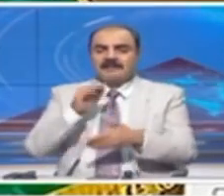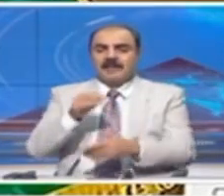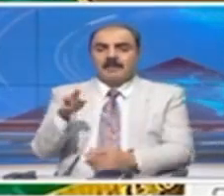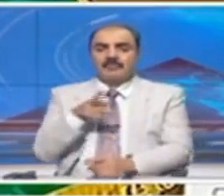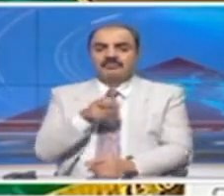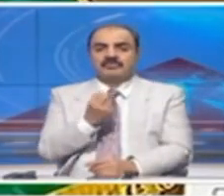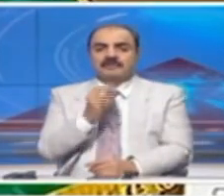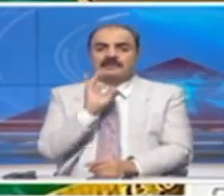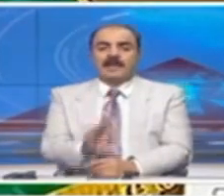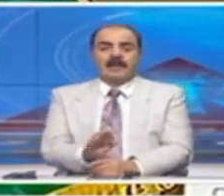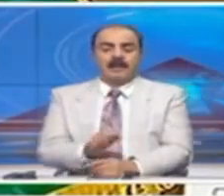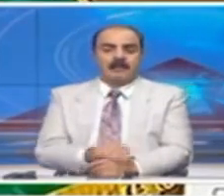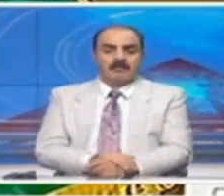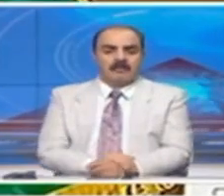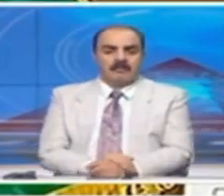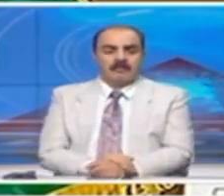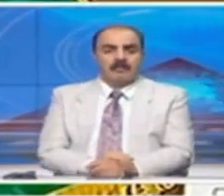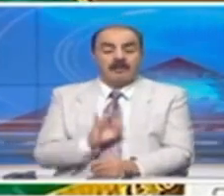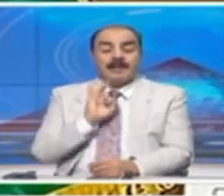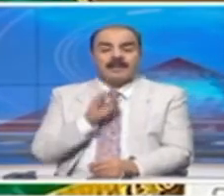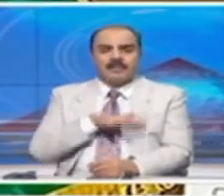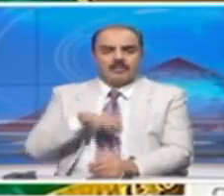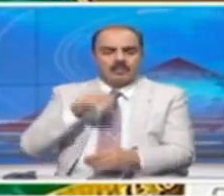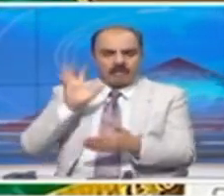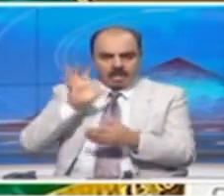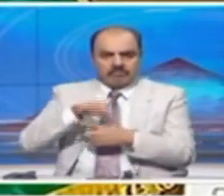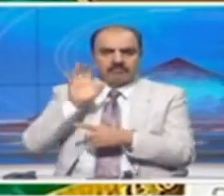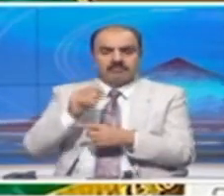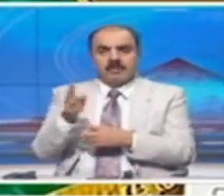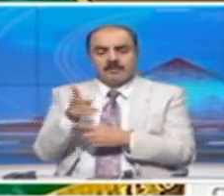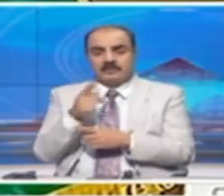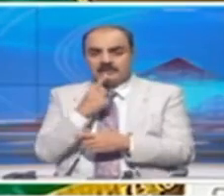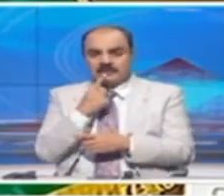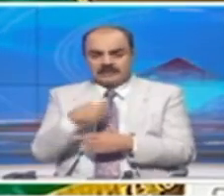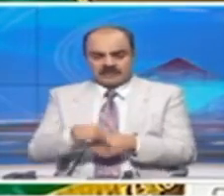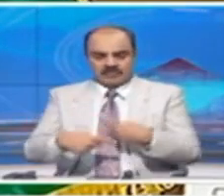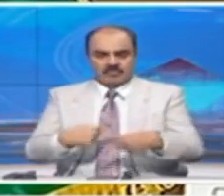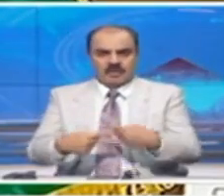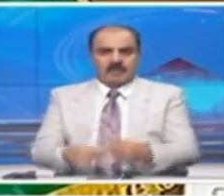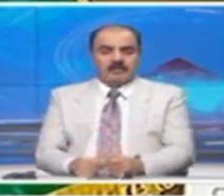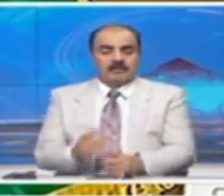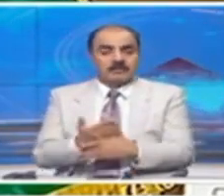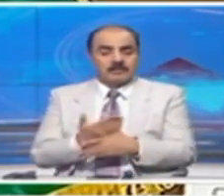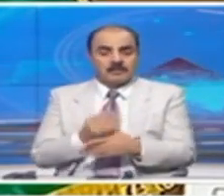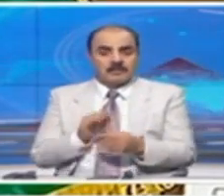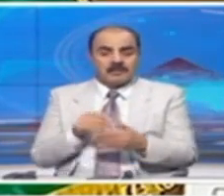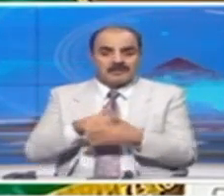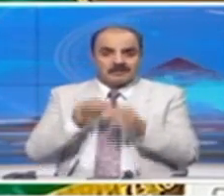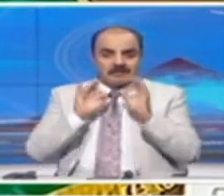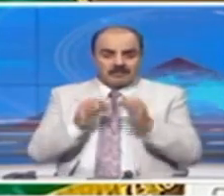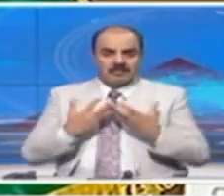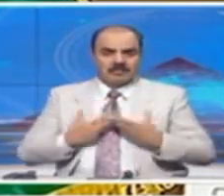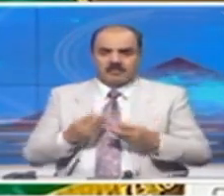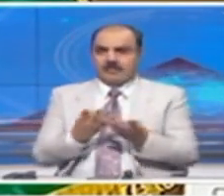هذه الانتخابات، ألا وهو يوم 24 ديسمبر من العام الجاري، بإجراء انتخابات